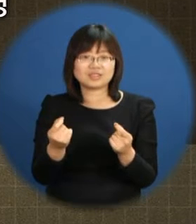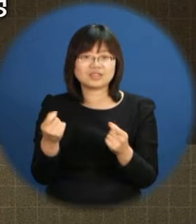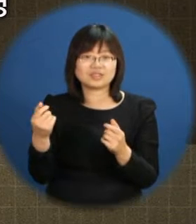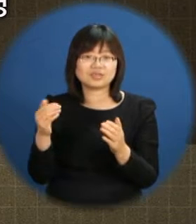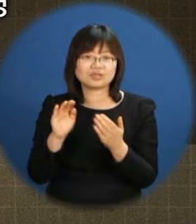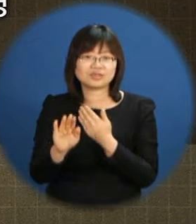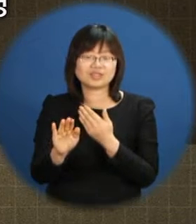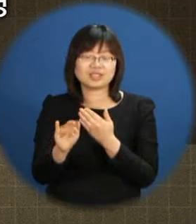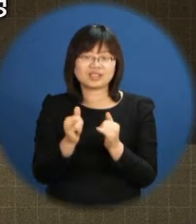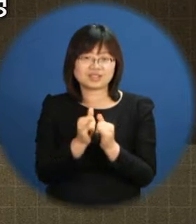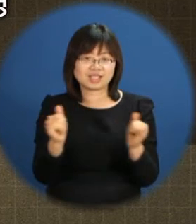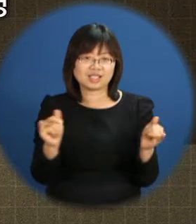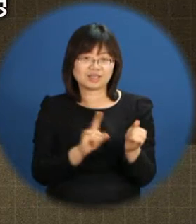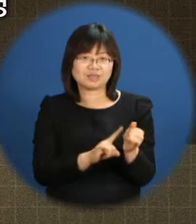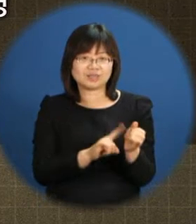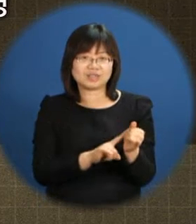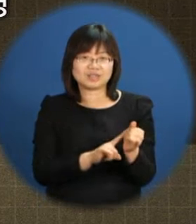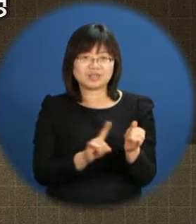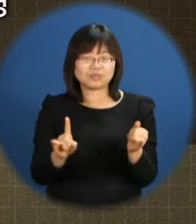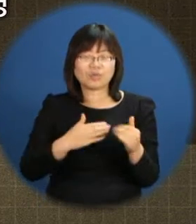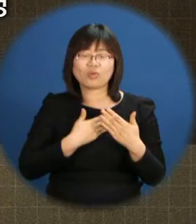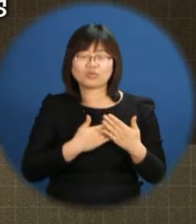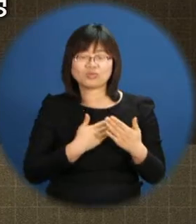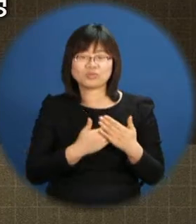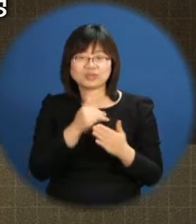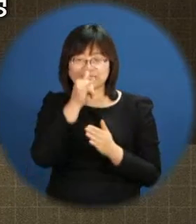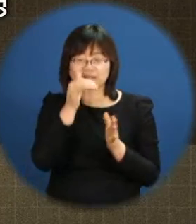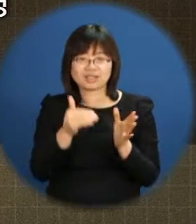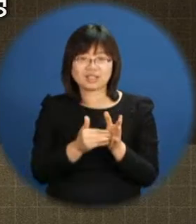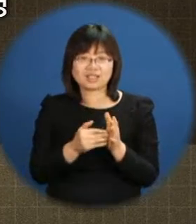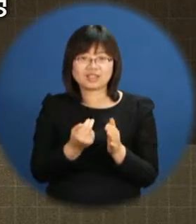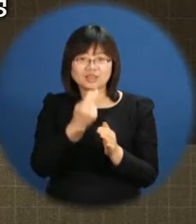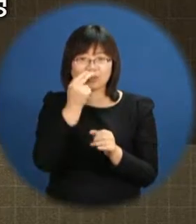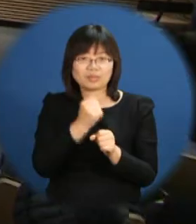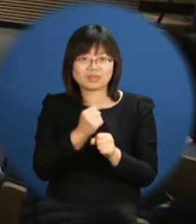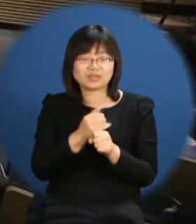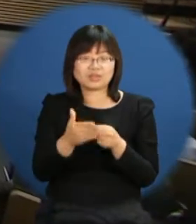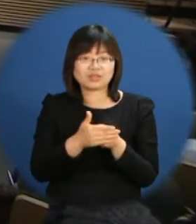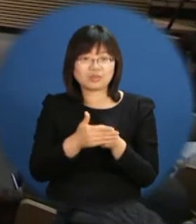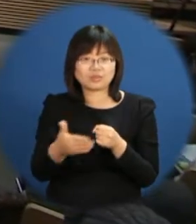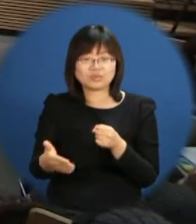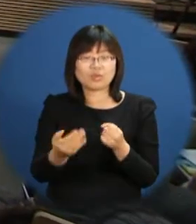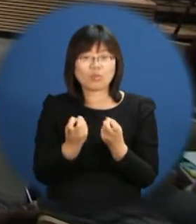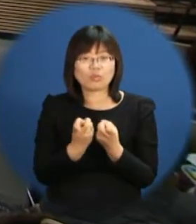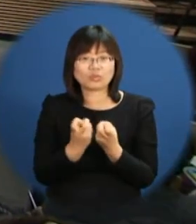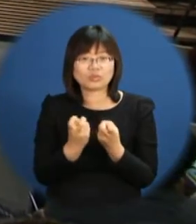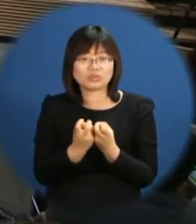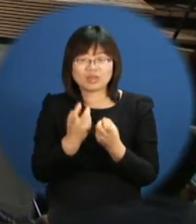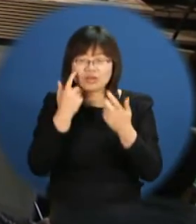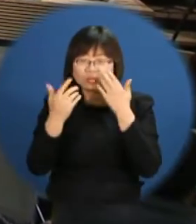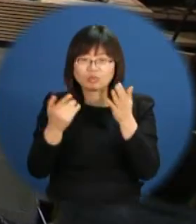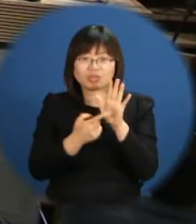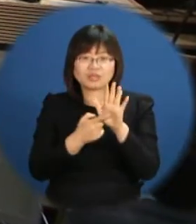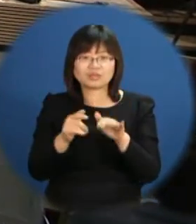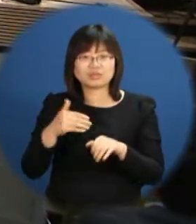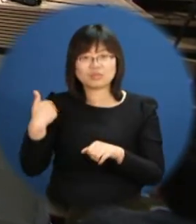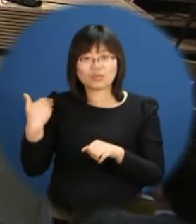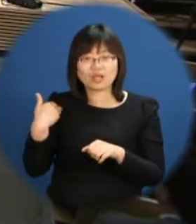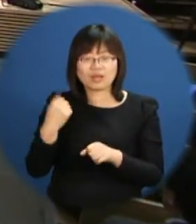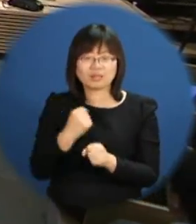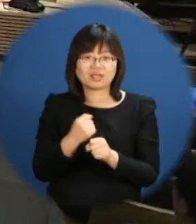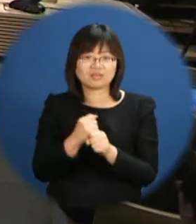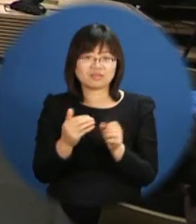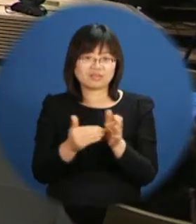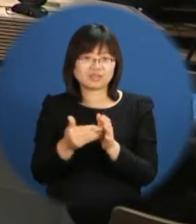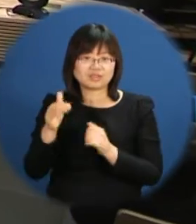이 사람이 아주 응 분을 했죠 산소를 만들어서 뭐 어떻게 정확히 나올지 모르고 만들었는데